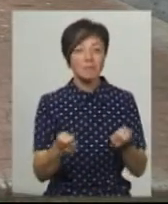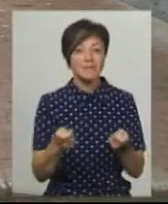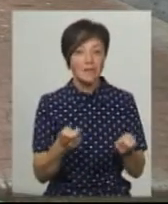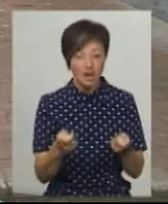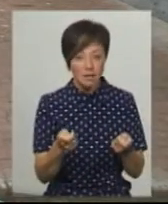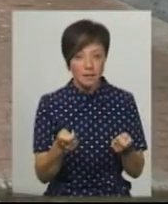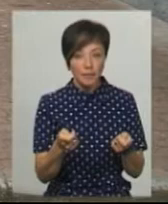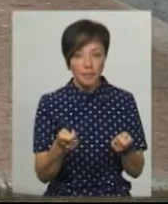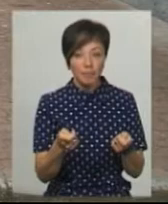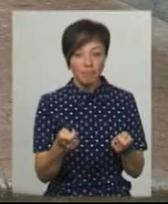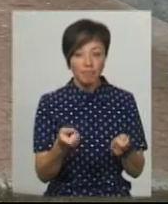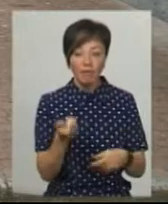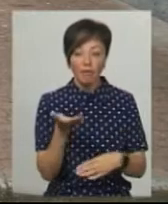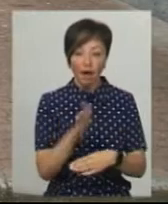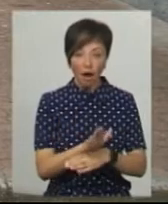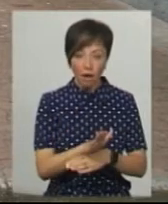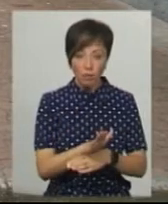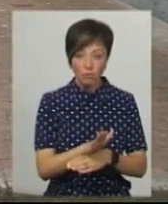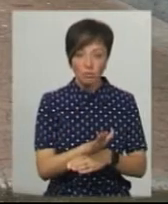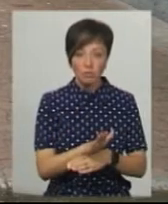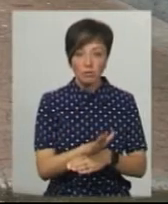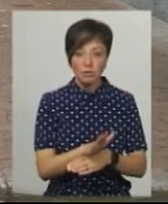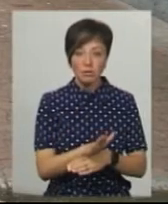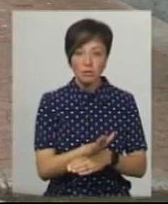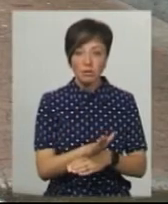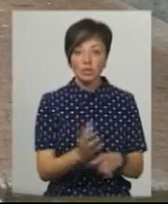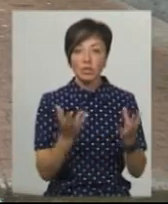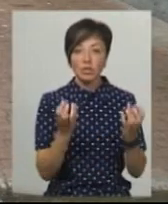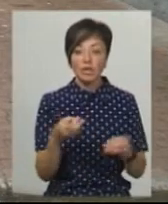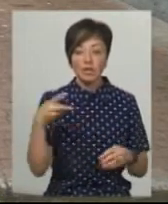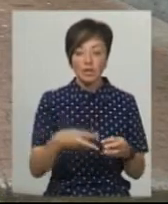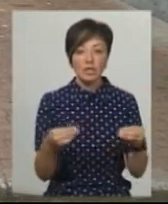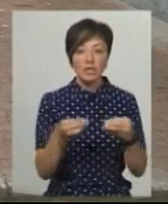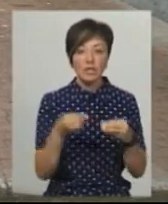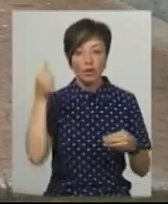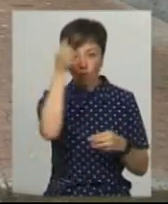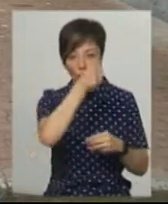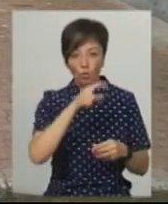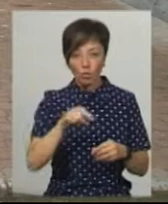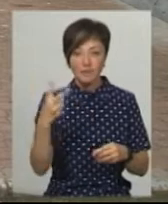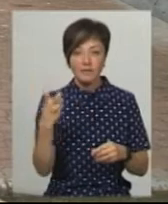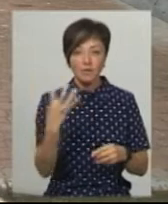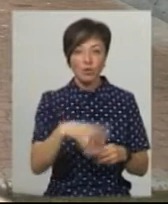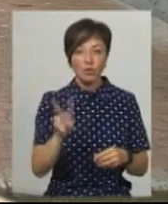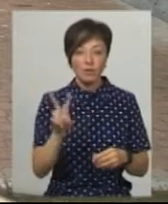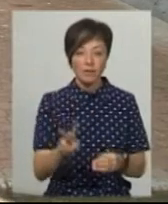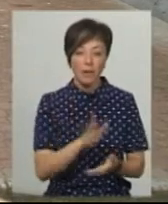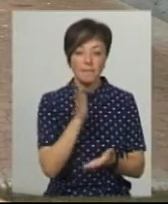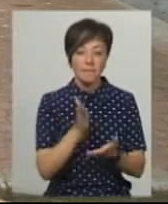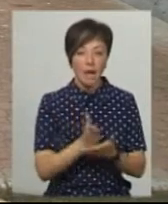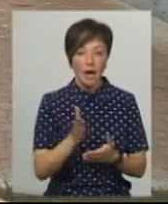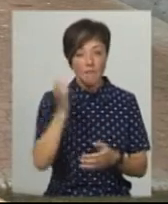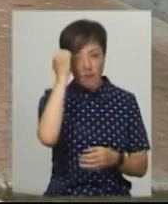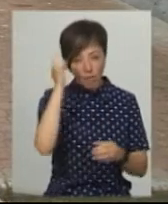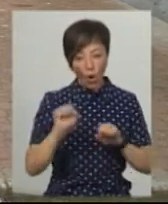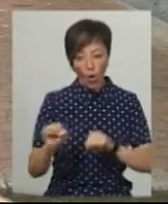адміністрації наказом. Ще 2010 року, номер 242, вона має пам'ятко-охоронний